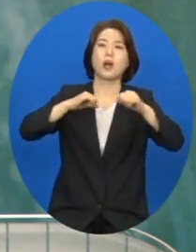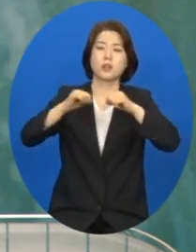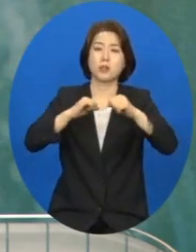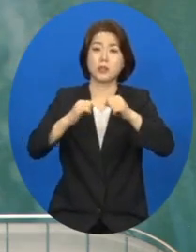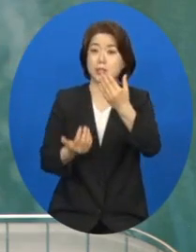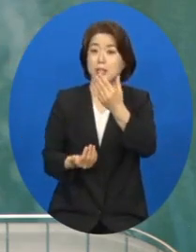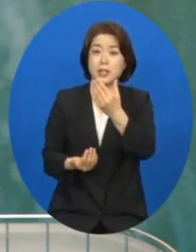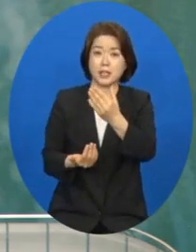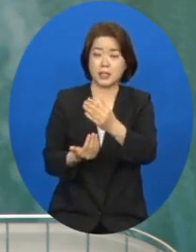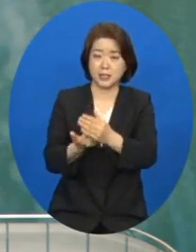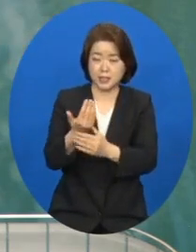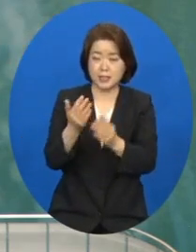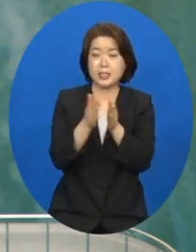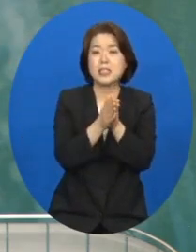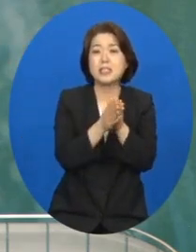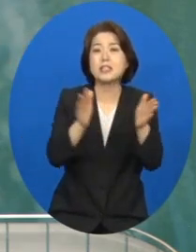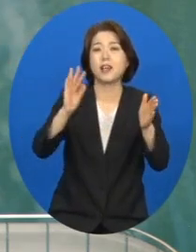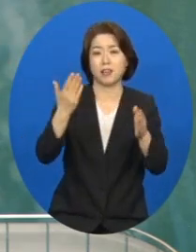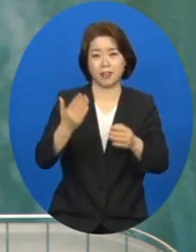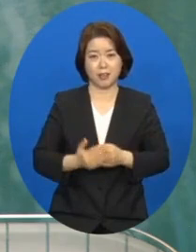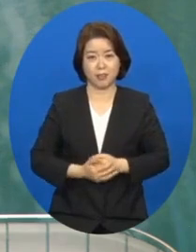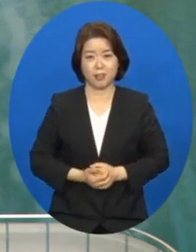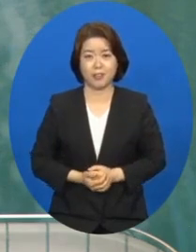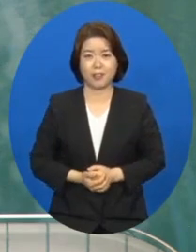일으키는 시작인 것이에요.